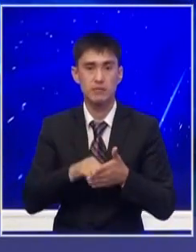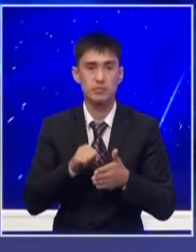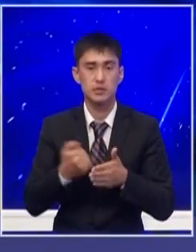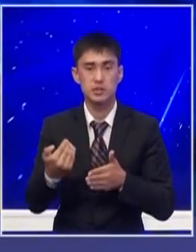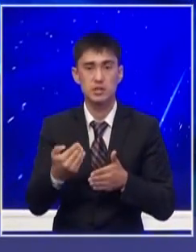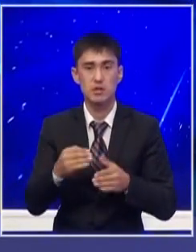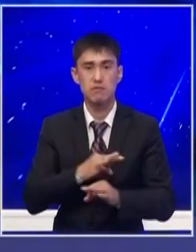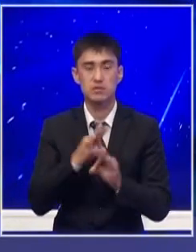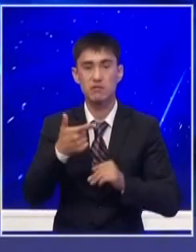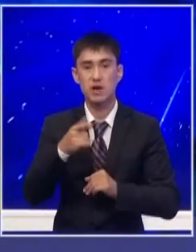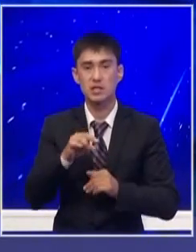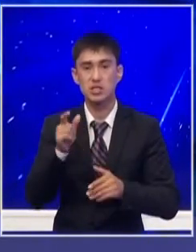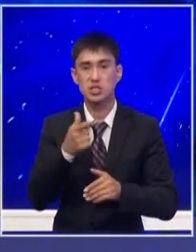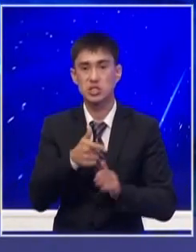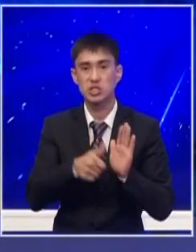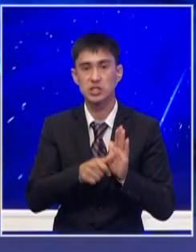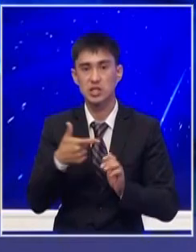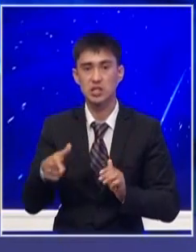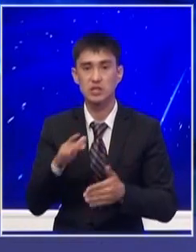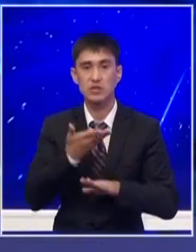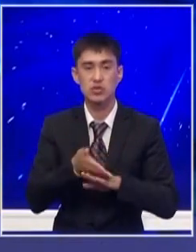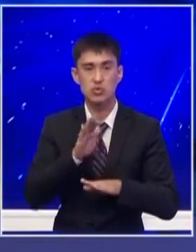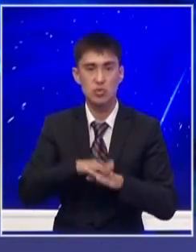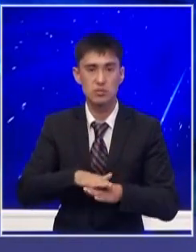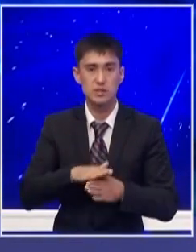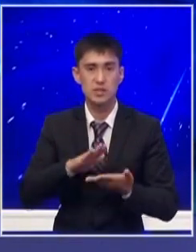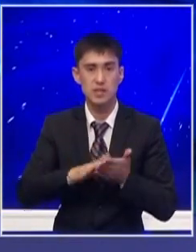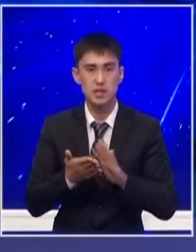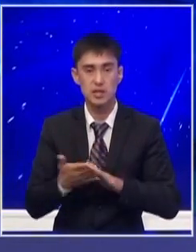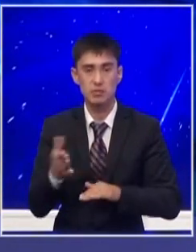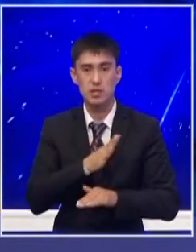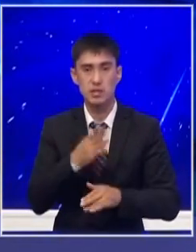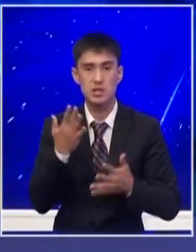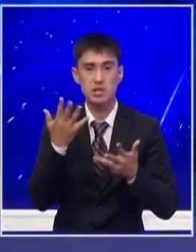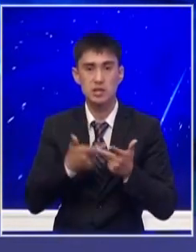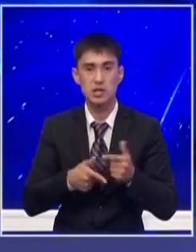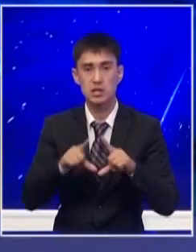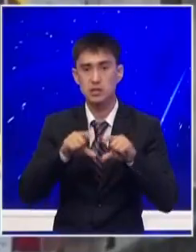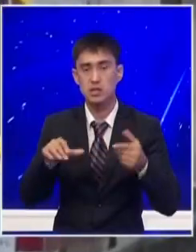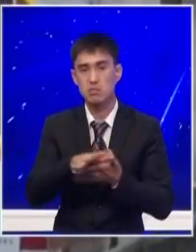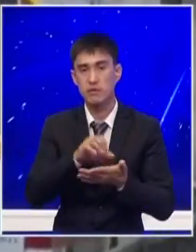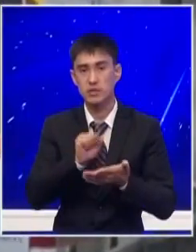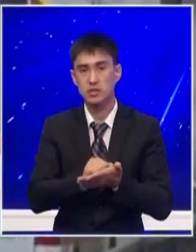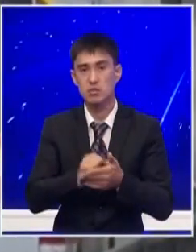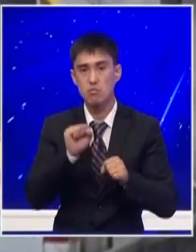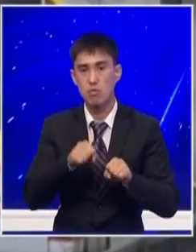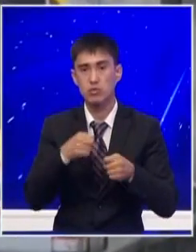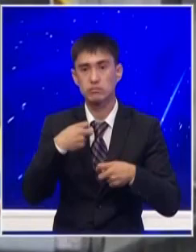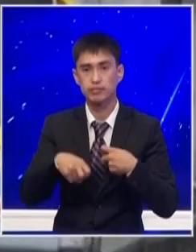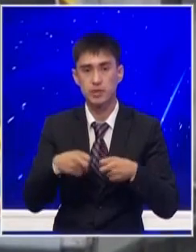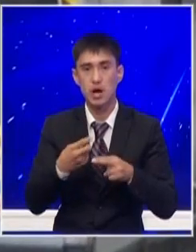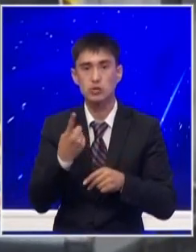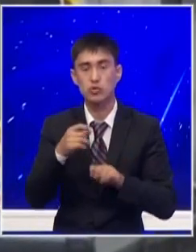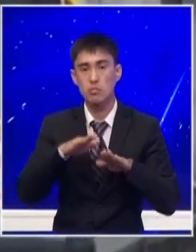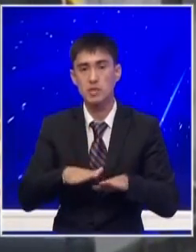газа. Шестеро граждан находятся в тяжелом состоянии. Несколько зданий получили серьезные повреждения и могут обрушиться. А около